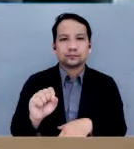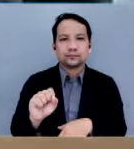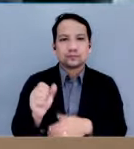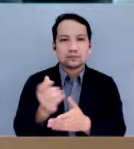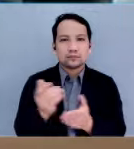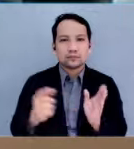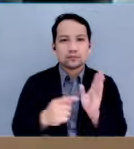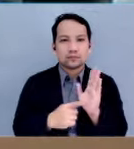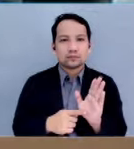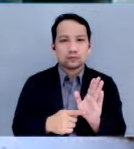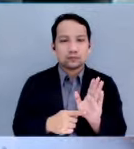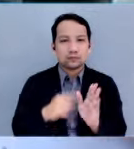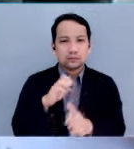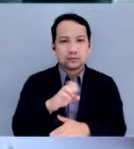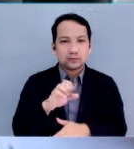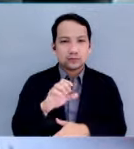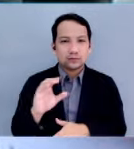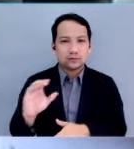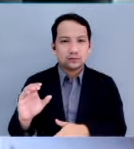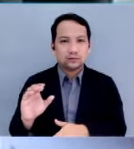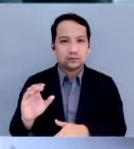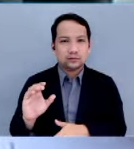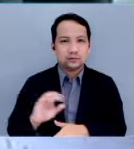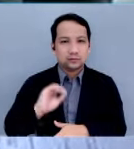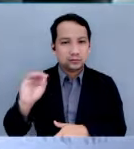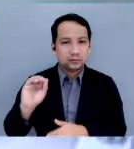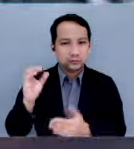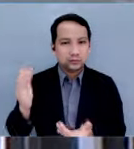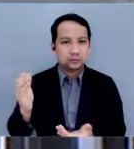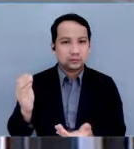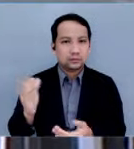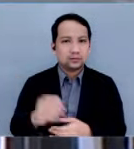kopya ng ECC dahil nasa may-ari daw nila ang kopya nito.